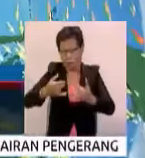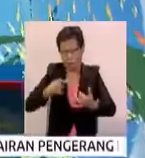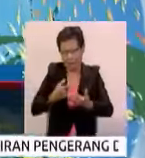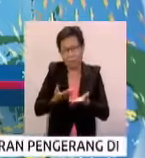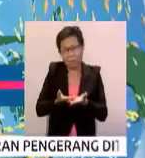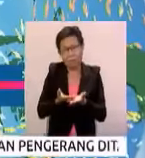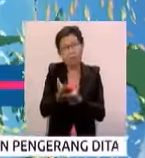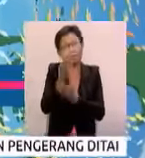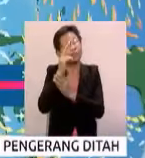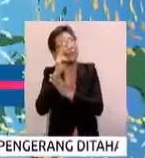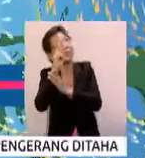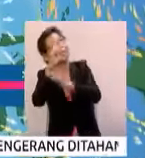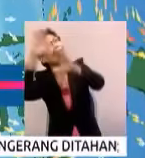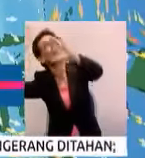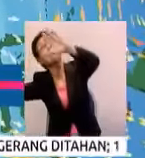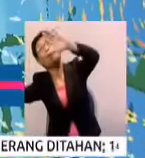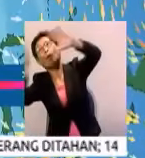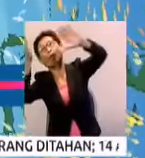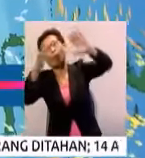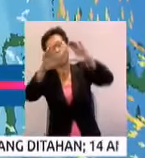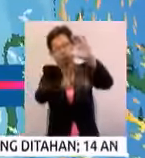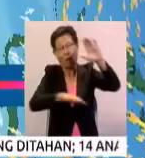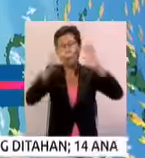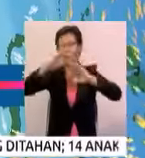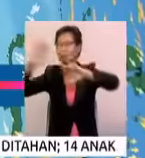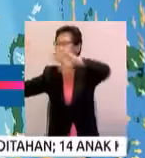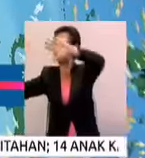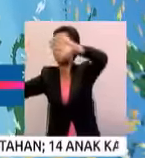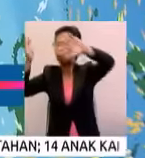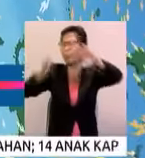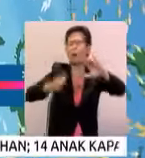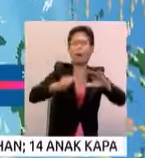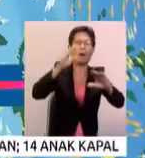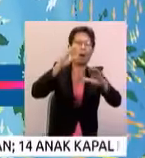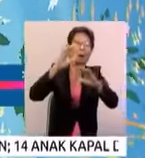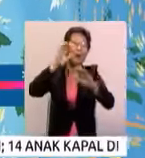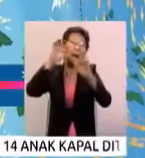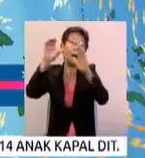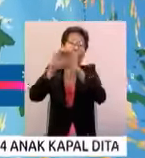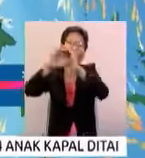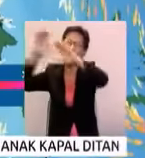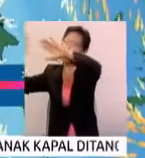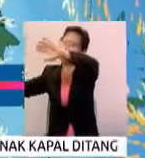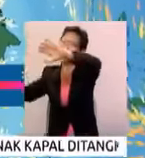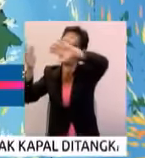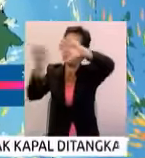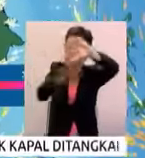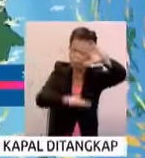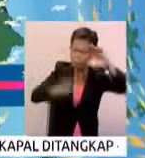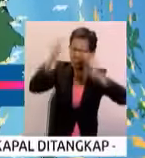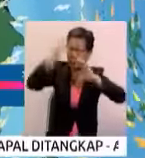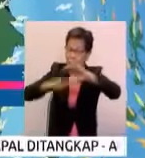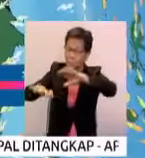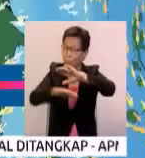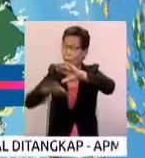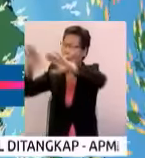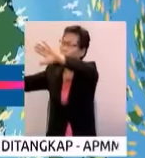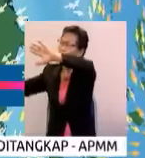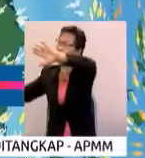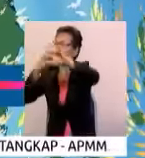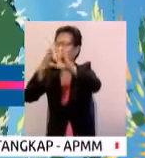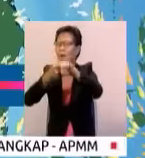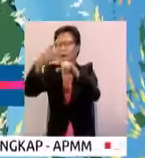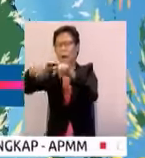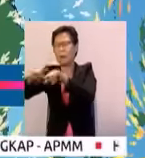dengan melihat keadaan angin di rantau negara. Dan menerusi carta paparan angin ini, diperhatikan rantau negara menerima pengaruh angin